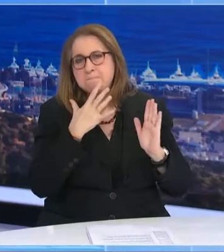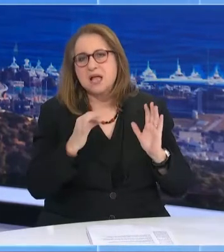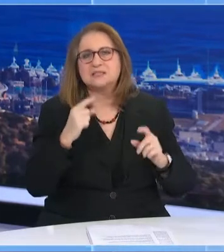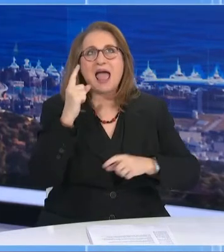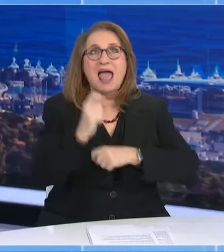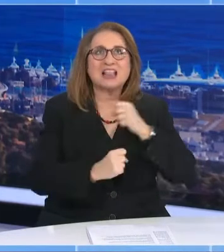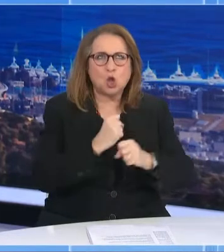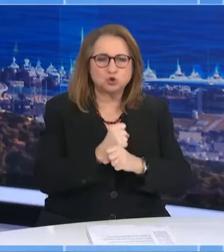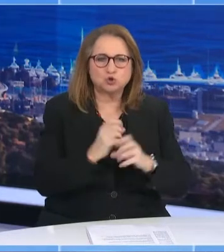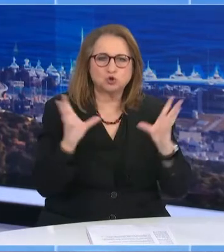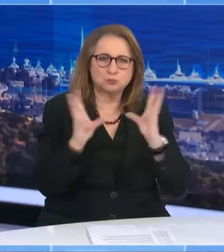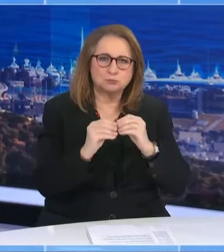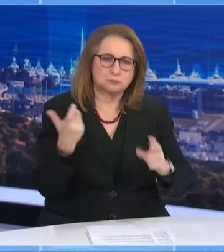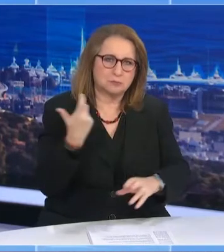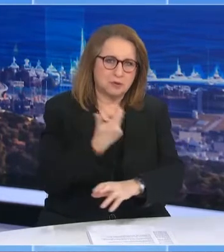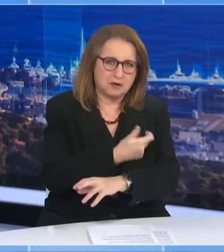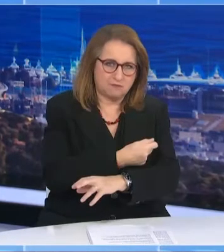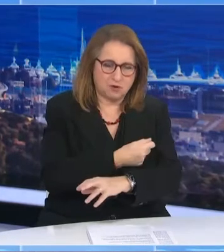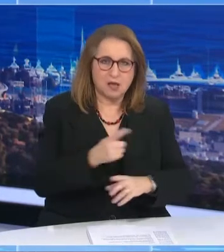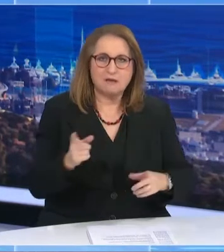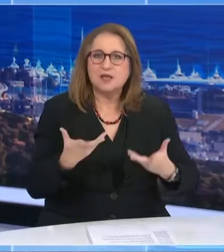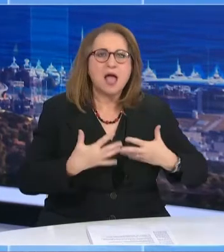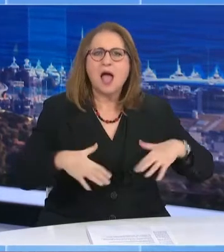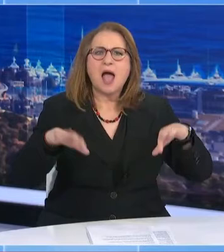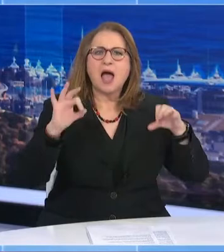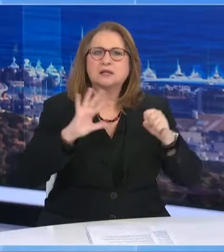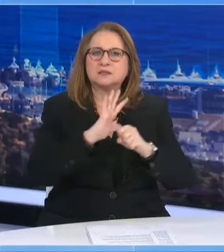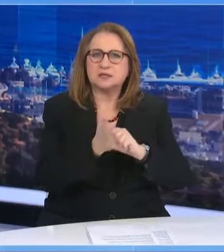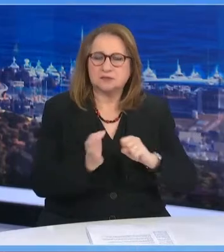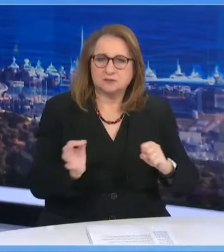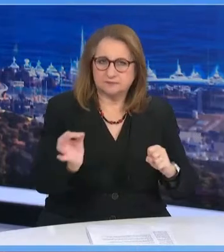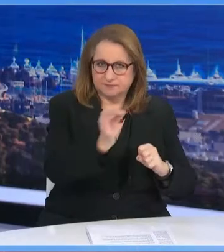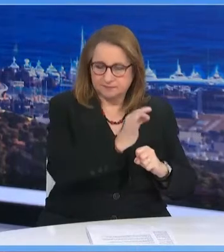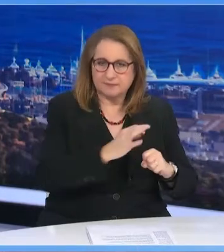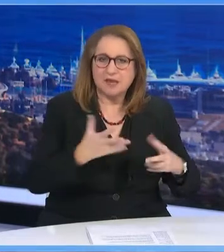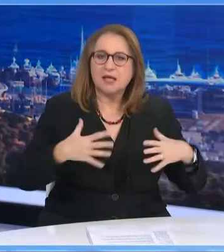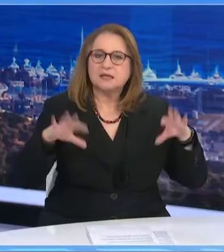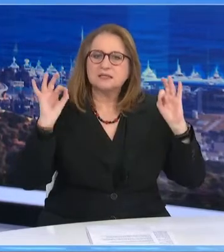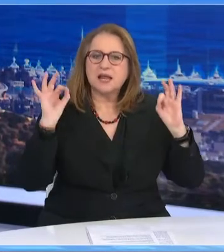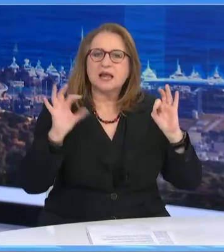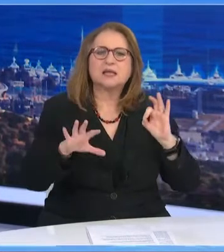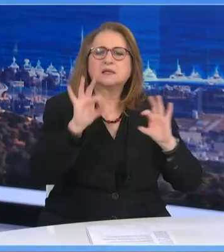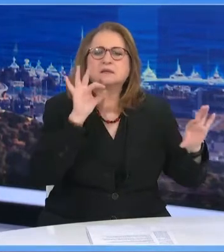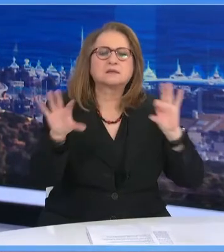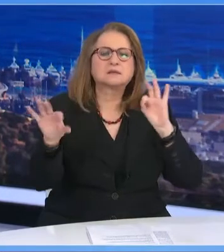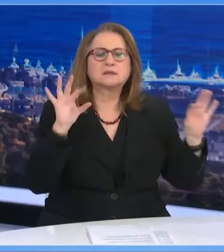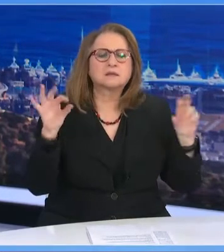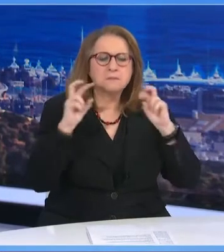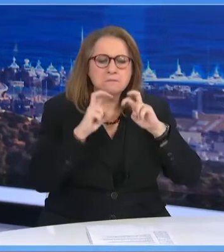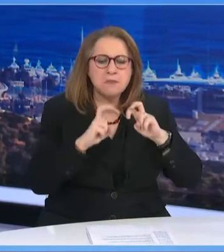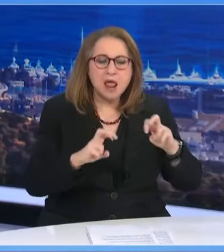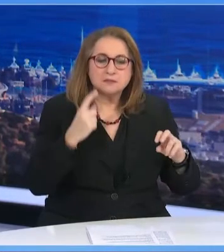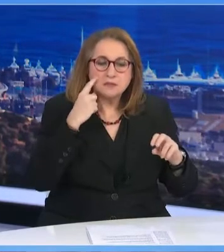της εξάπλωσης όμικρον, μίλησε στο Sky ο Υπουργός Ανάπτυξης Άδωνος Γεωργιάδης, σχολιάζοντας την αλλαγή του ωραρίου λειτουργίας από τις 3 Ιανουαρίου